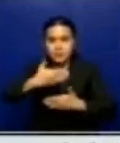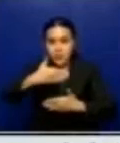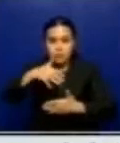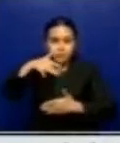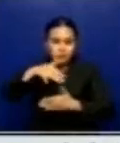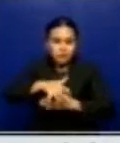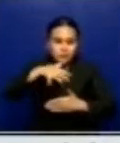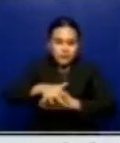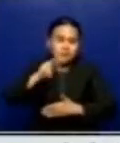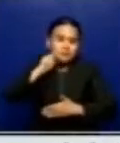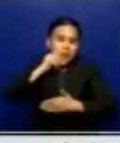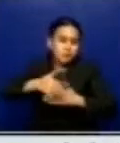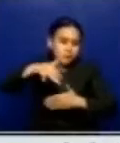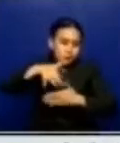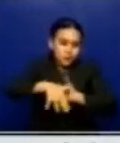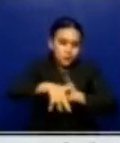ป้องกันน้ำท่วม